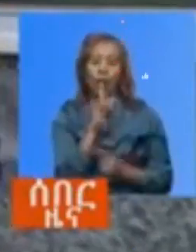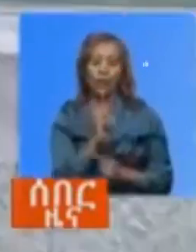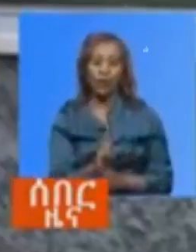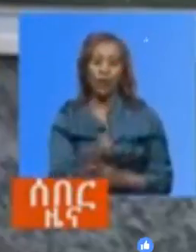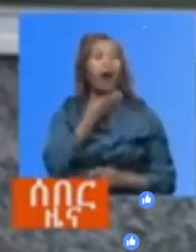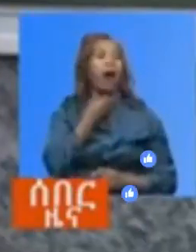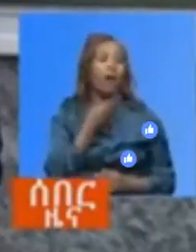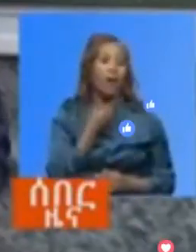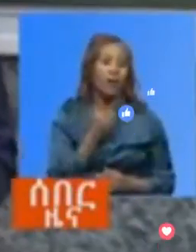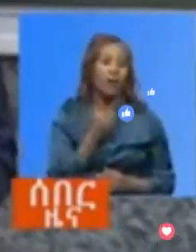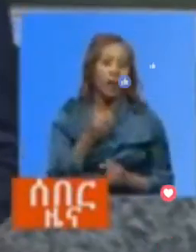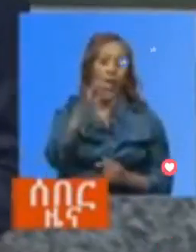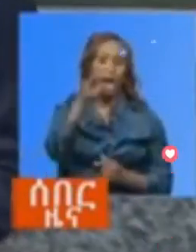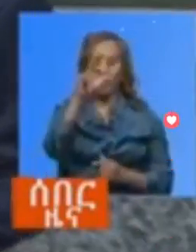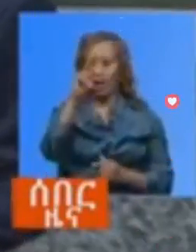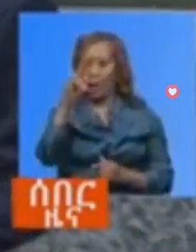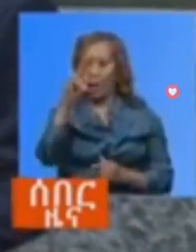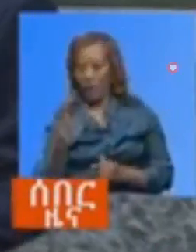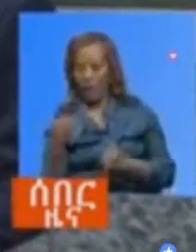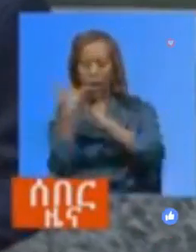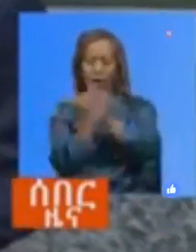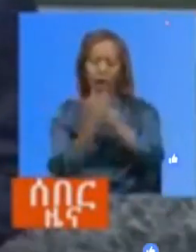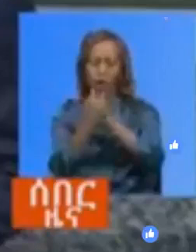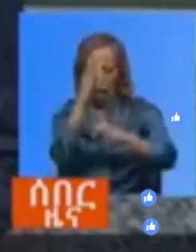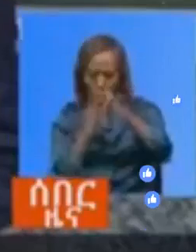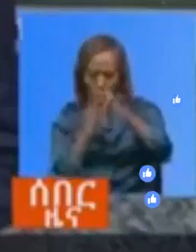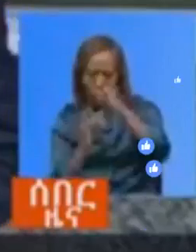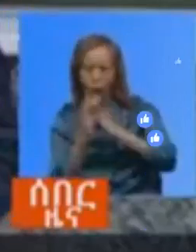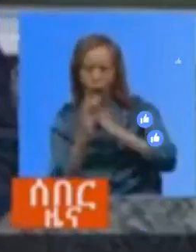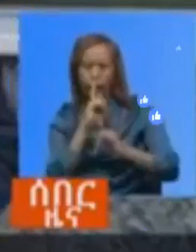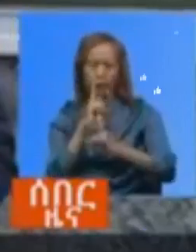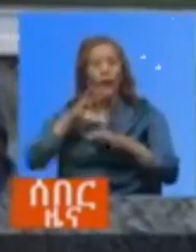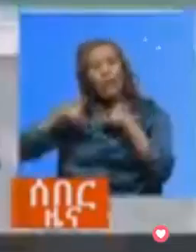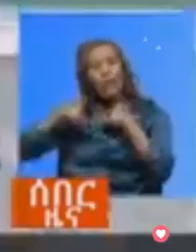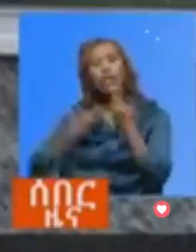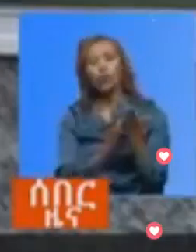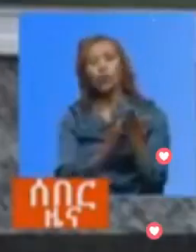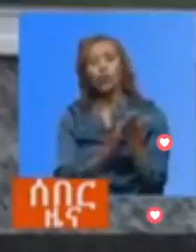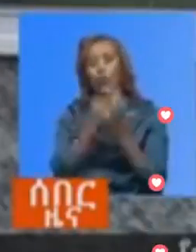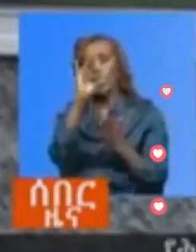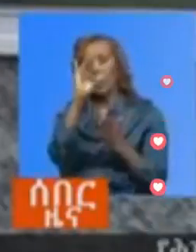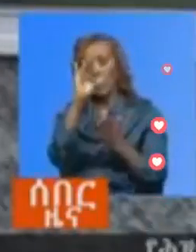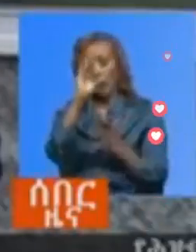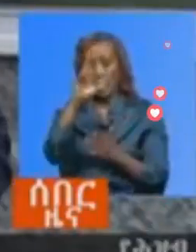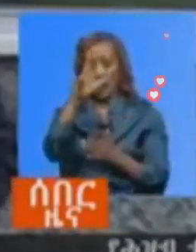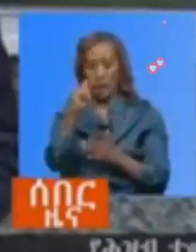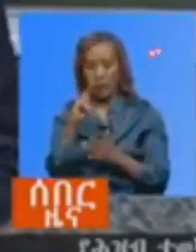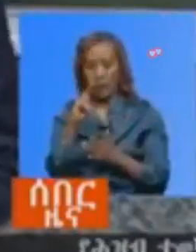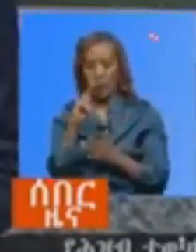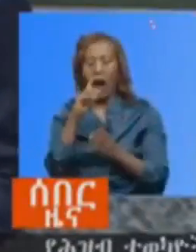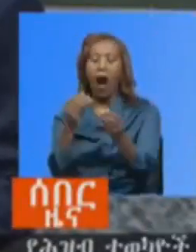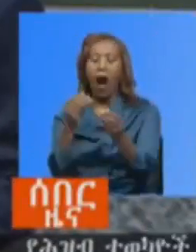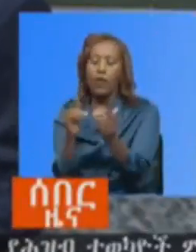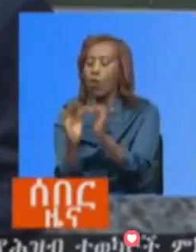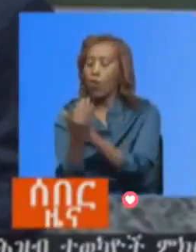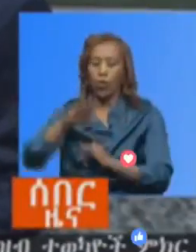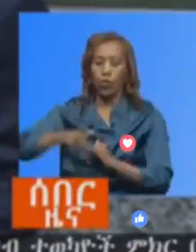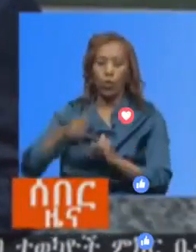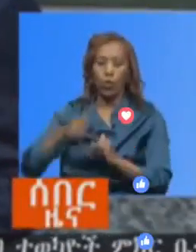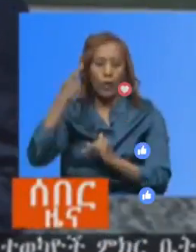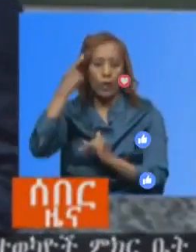አማራው በካራማራ ለሀገሩ ሉዓላዊነት ተሰውቶ የካራማራ አፈር ሆኖ ቀርቷል።